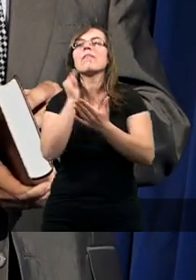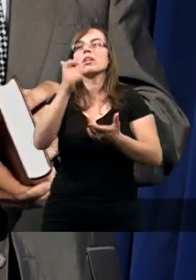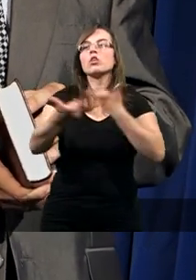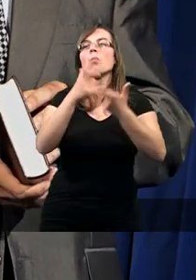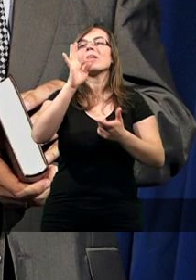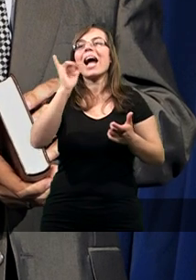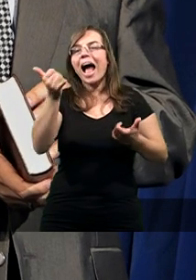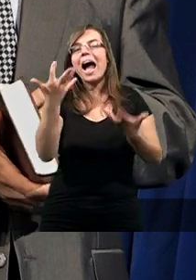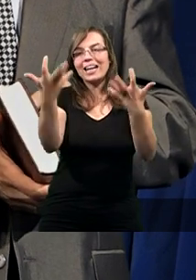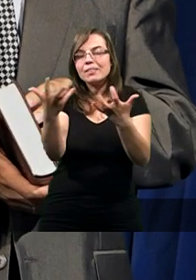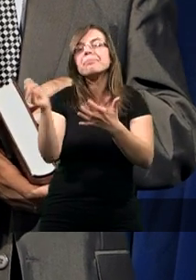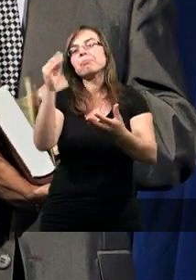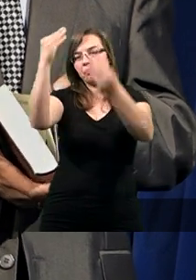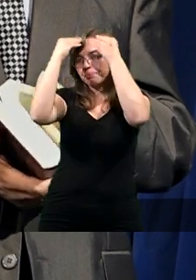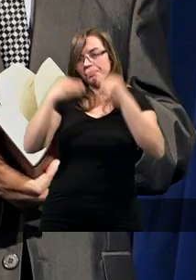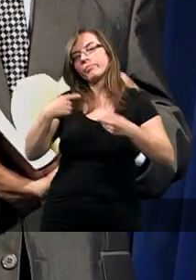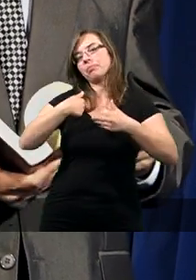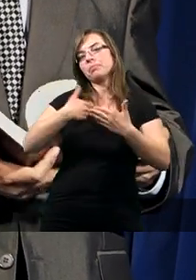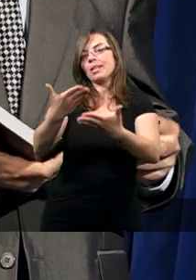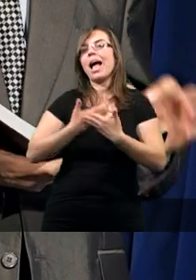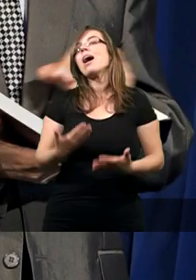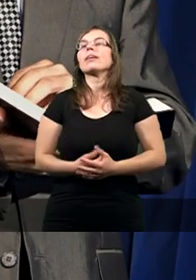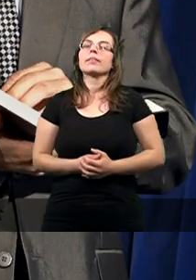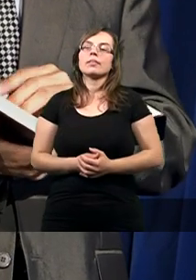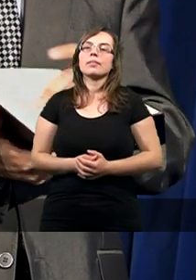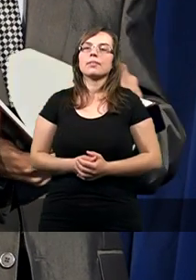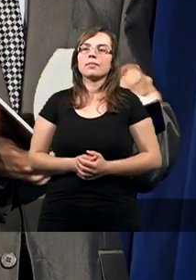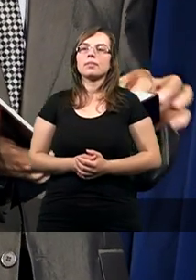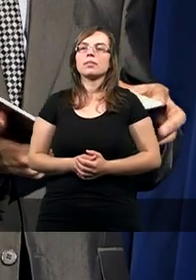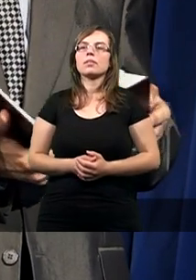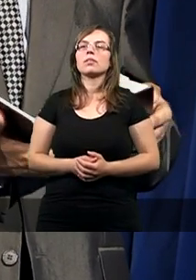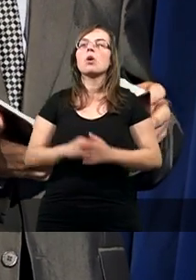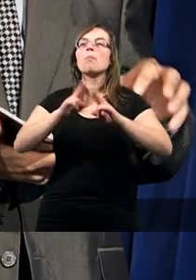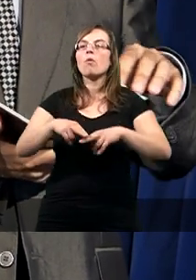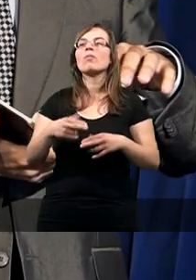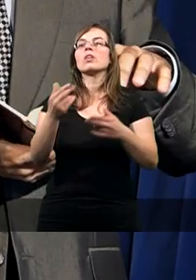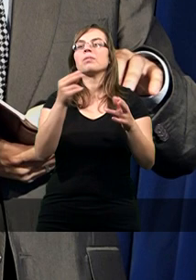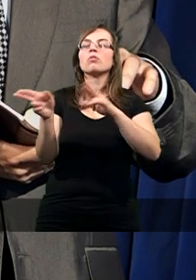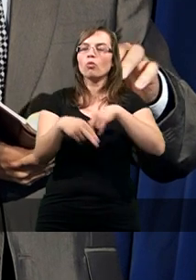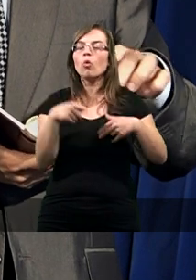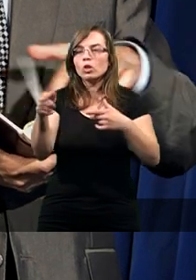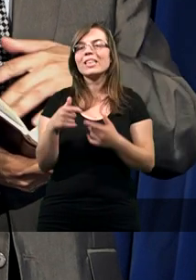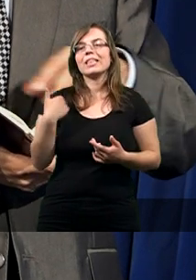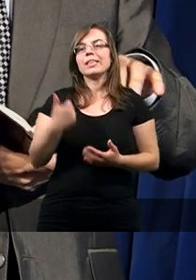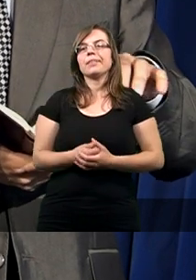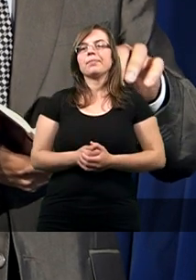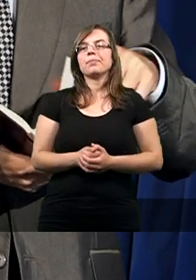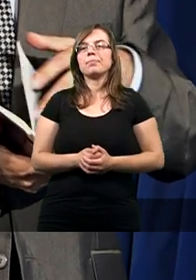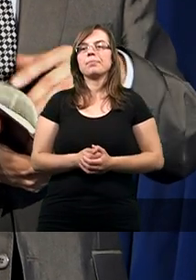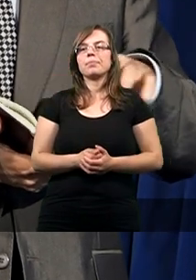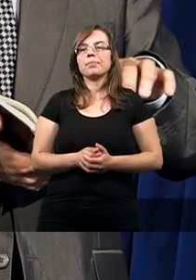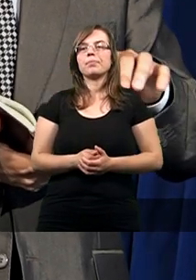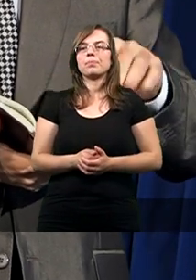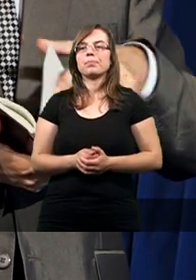2 tygodniach wróćcie i dajcie mi znać. And so they came back in a couple of weeks. Po 2 tygodniach wrócili. And they said